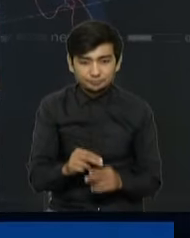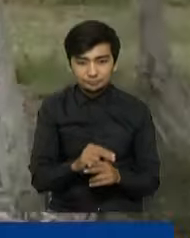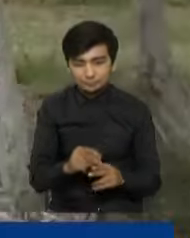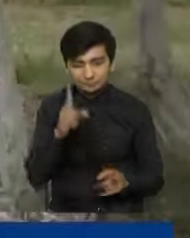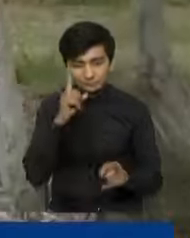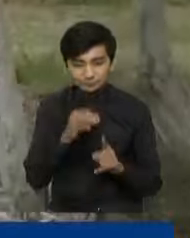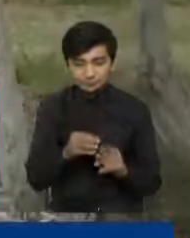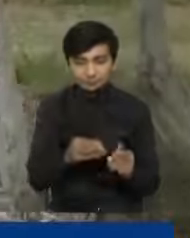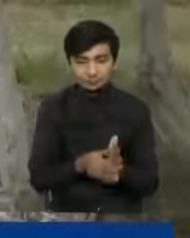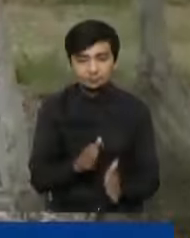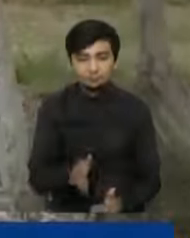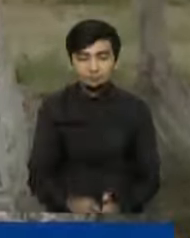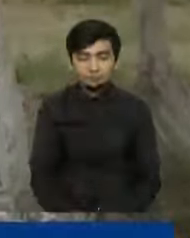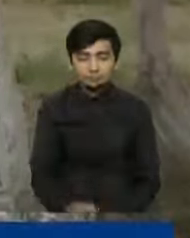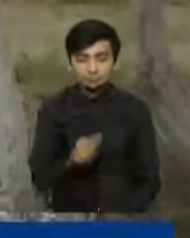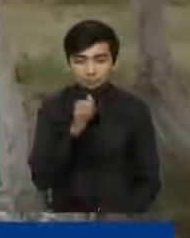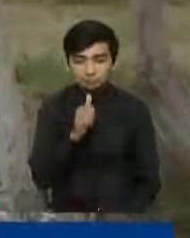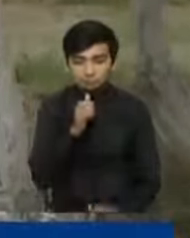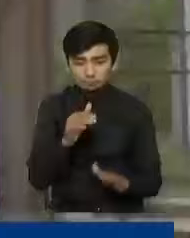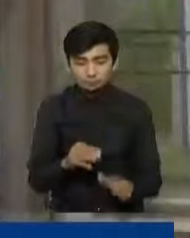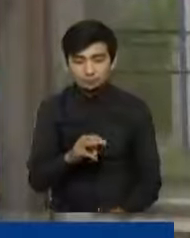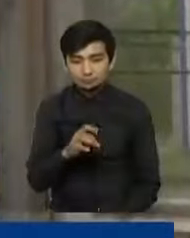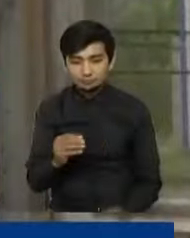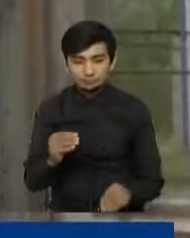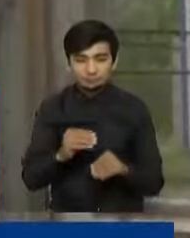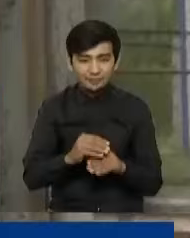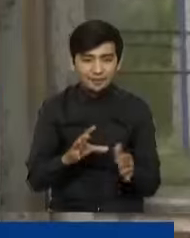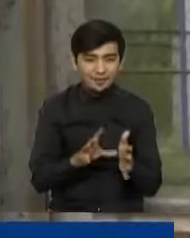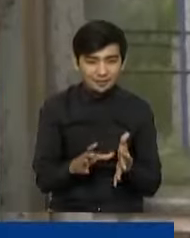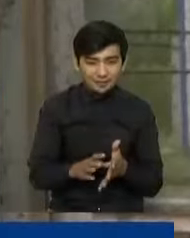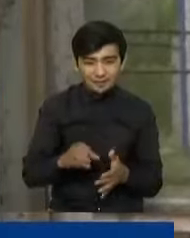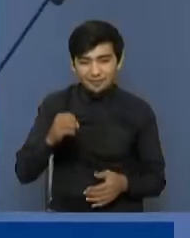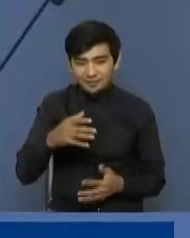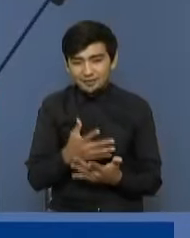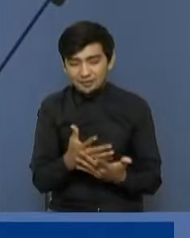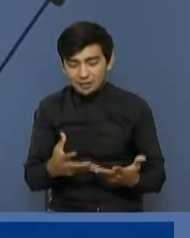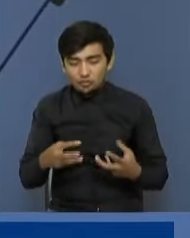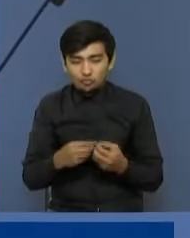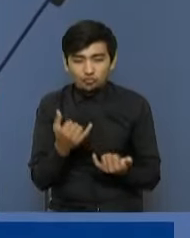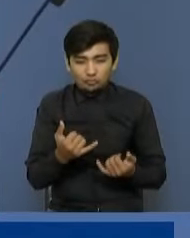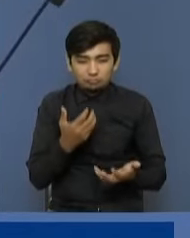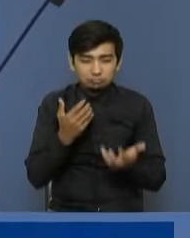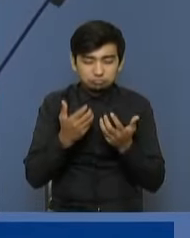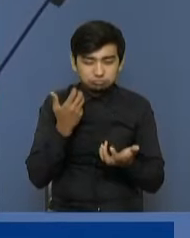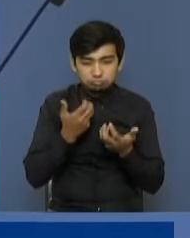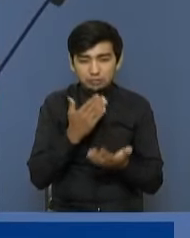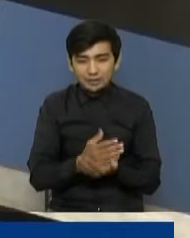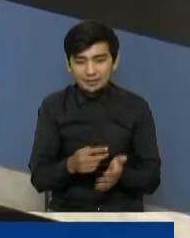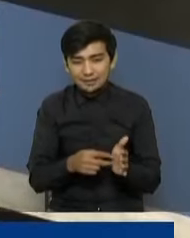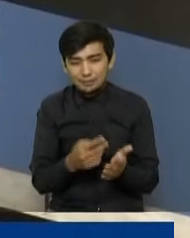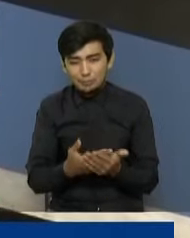цели. В Костанае повышение тарифа на электроэнергию сейчас на рассмотрении. Предполагается, что в среднем цены поднимут